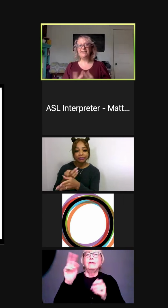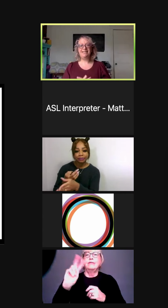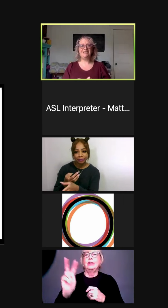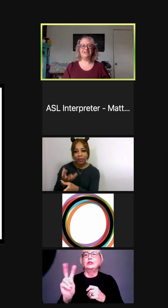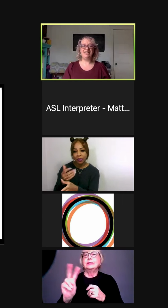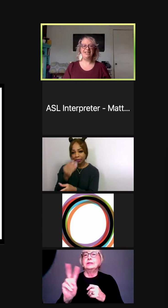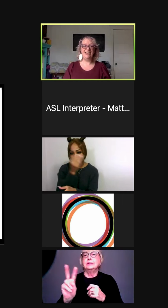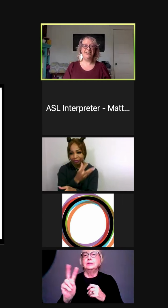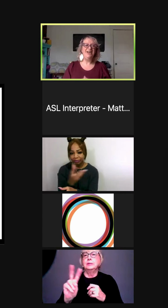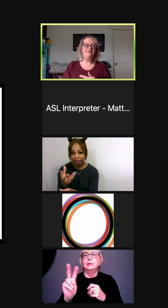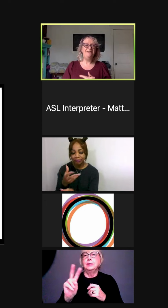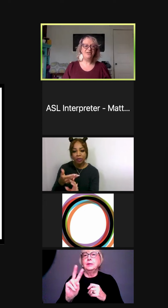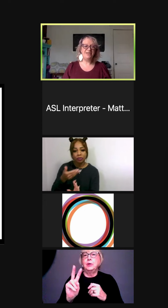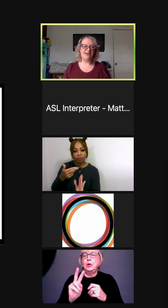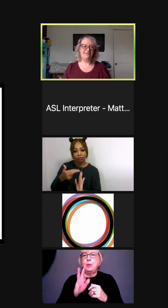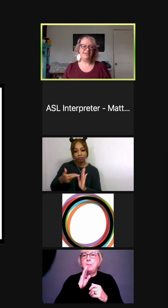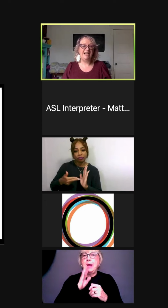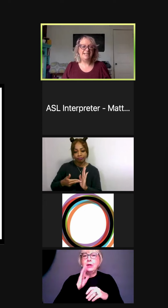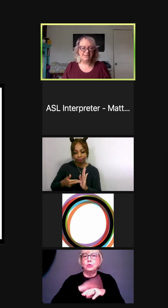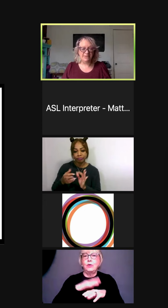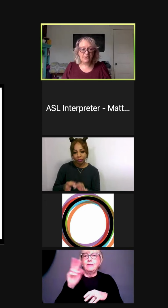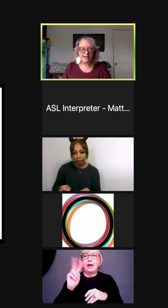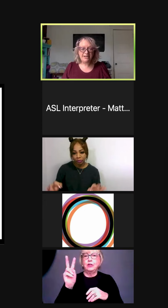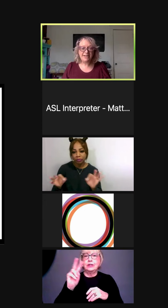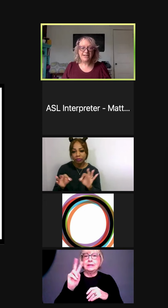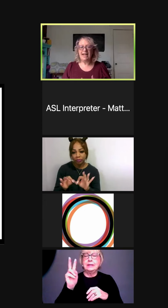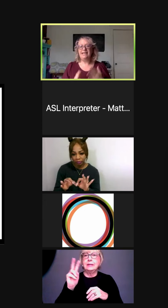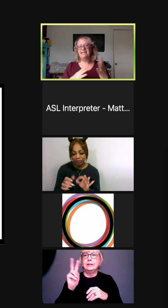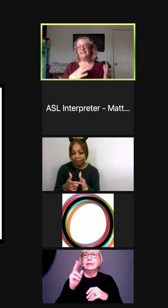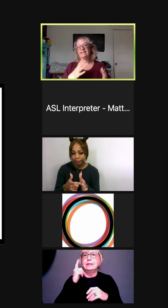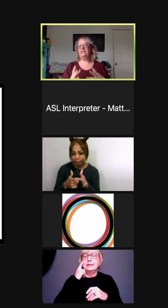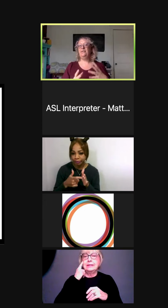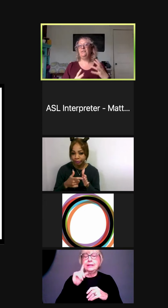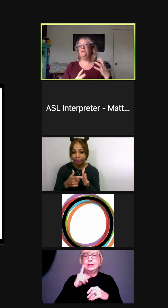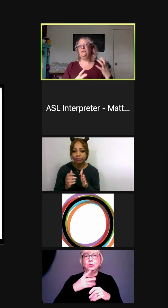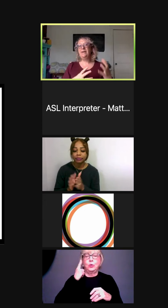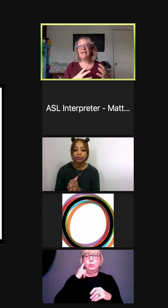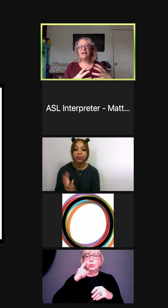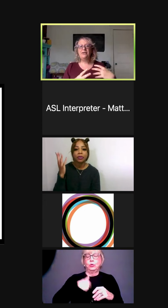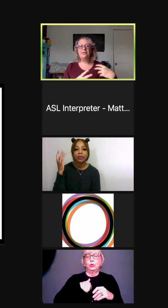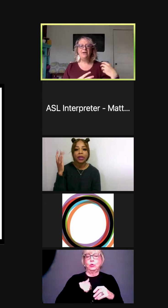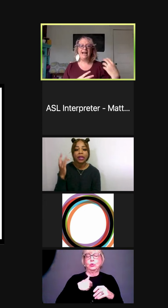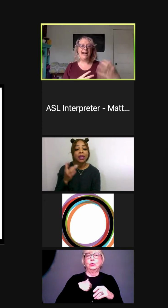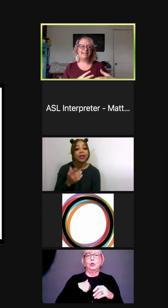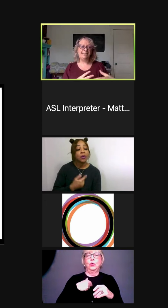en parlant de vendredi, vous devez vous inscrire pour nos conversations